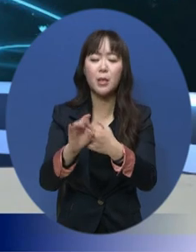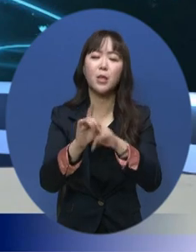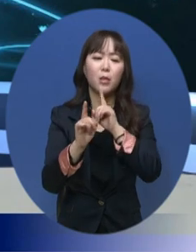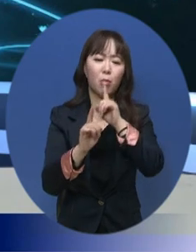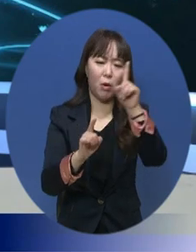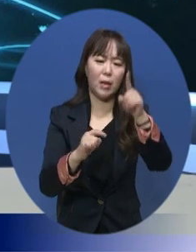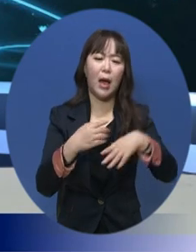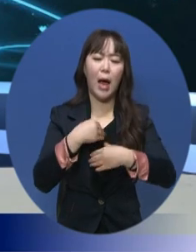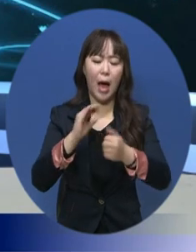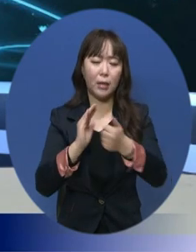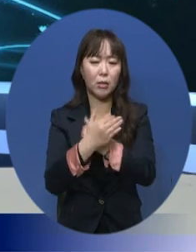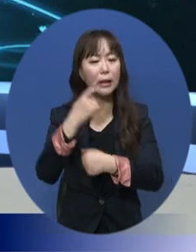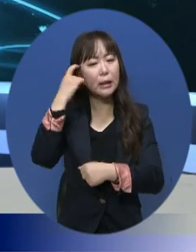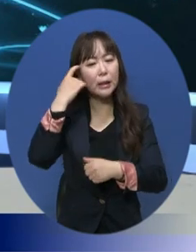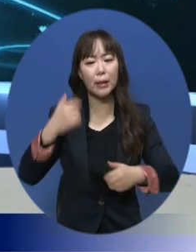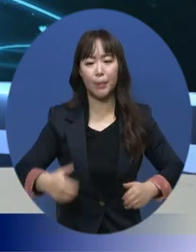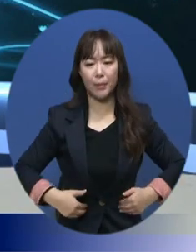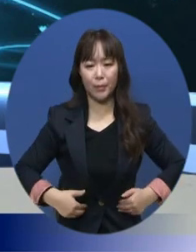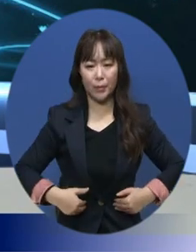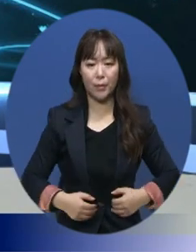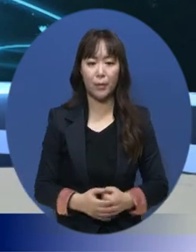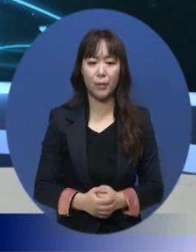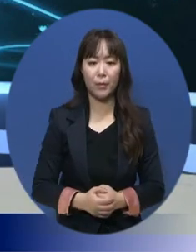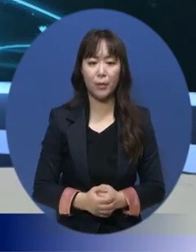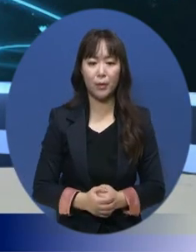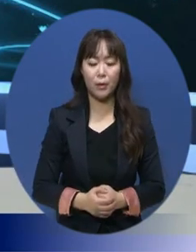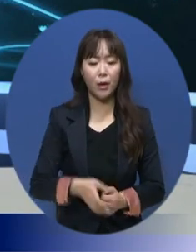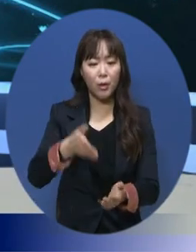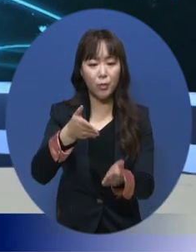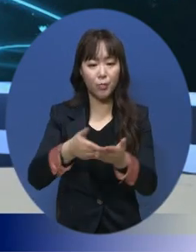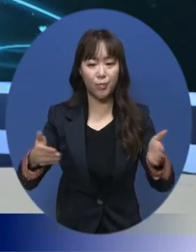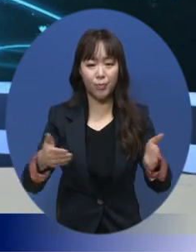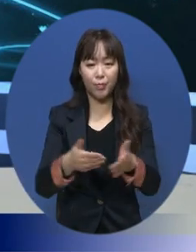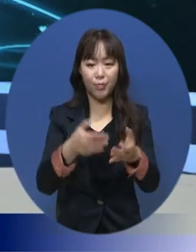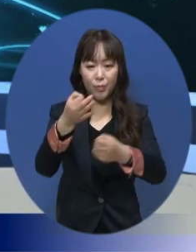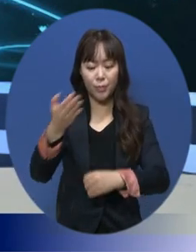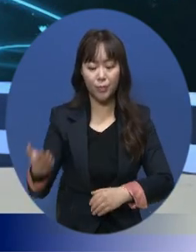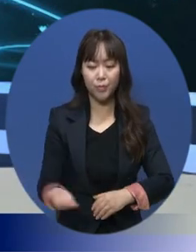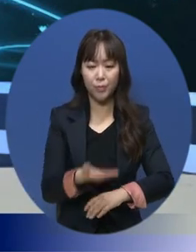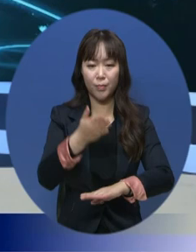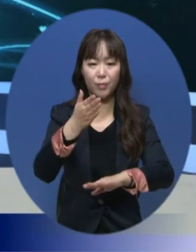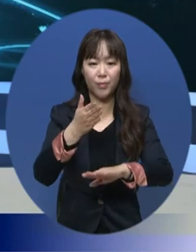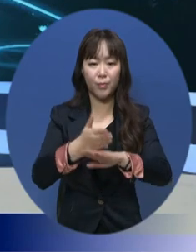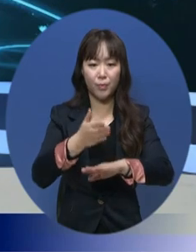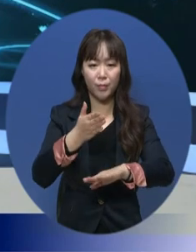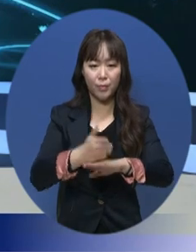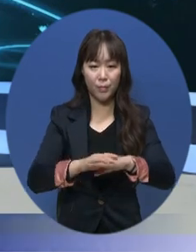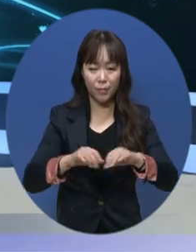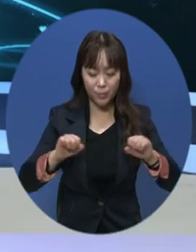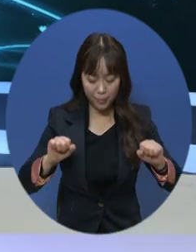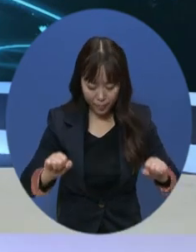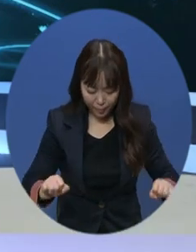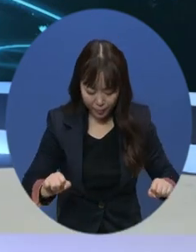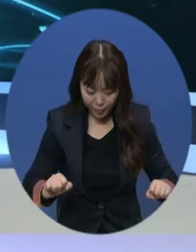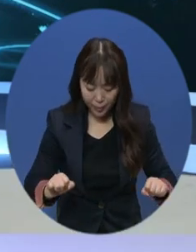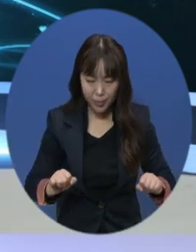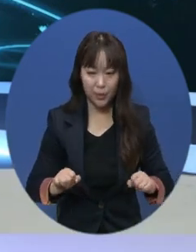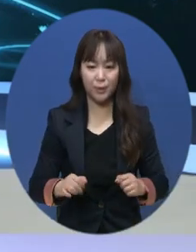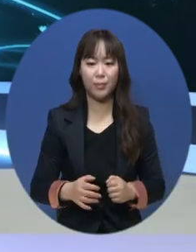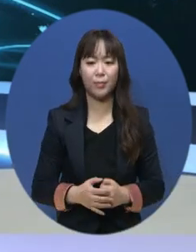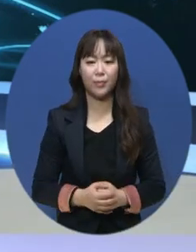신고하는 안전의식이 필요한 때입니다. 이상 복지TV 뉴스를 마칩니다. 시청해주신 여러분 고맙습니다.